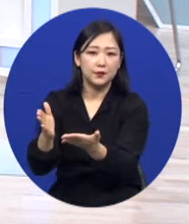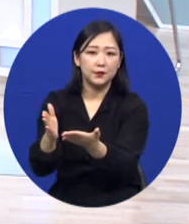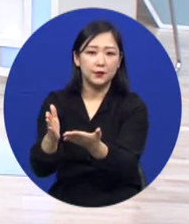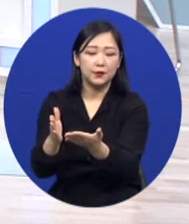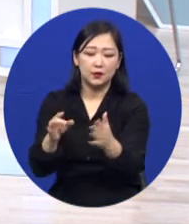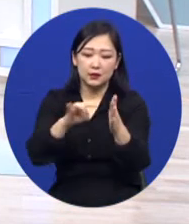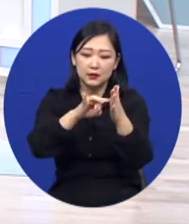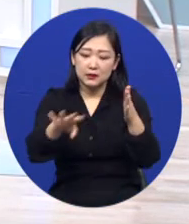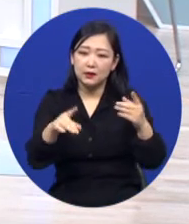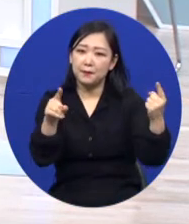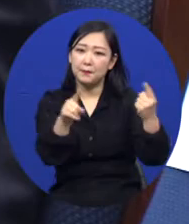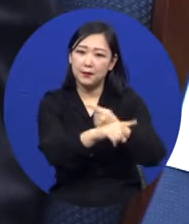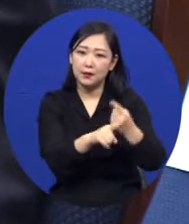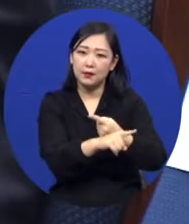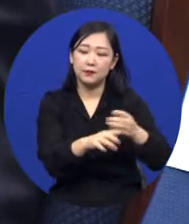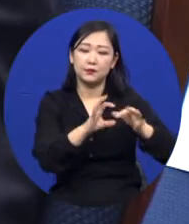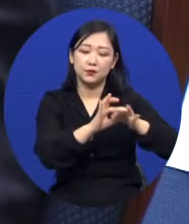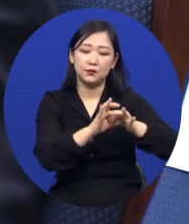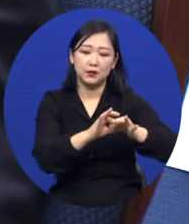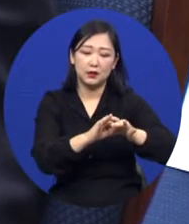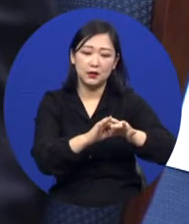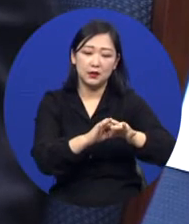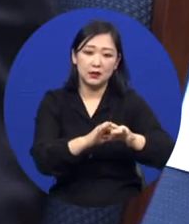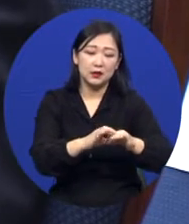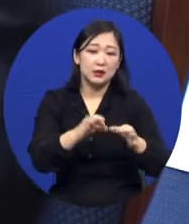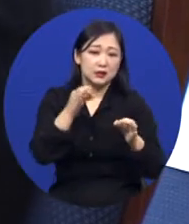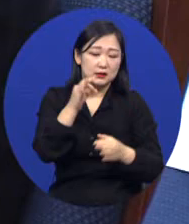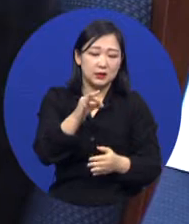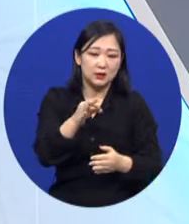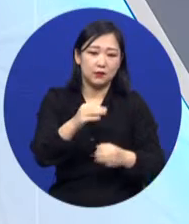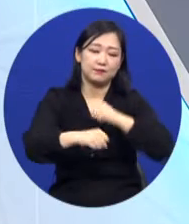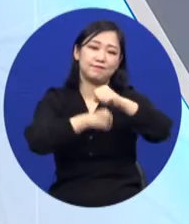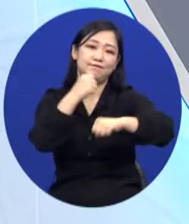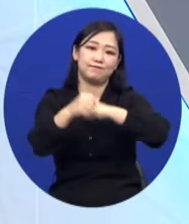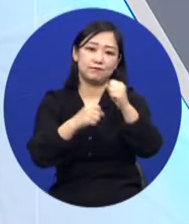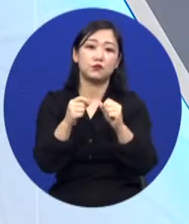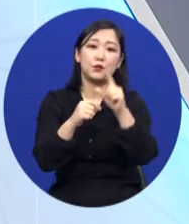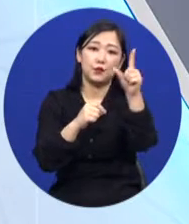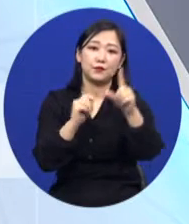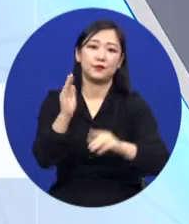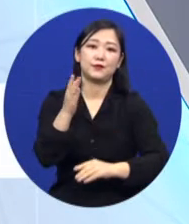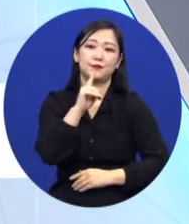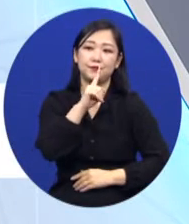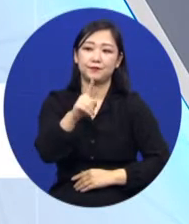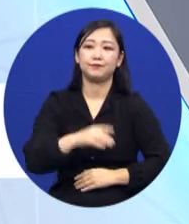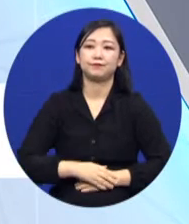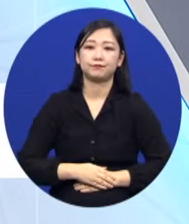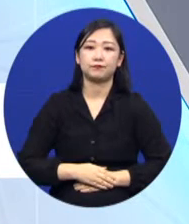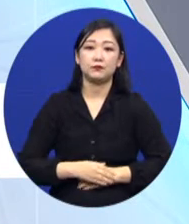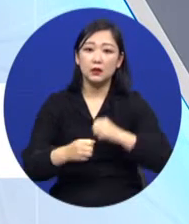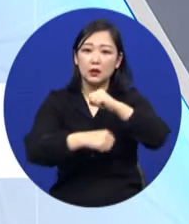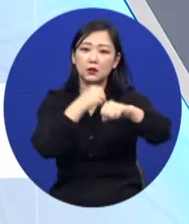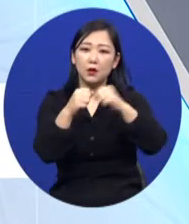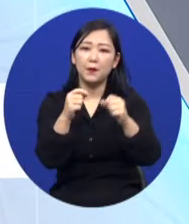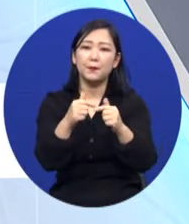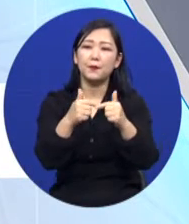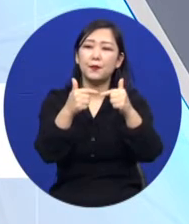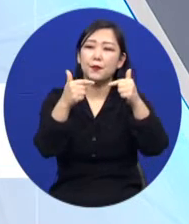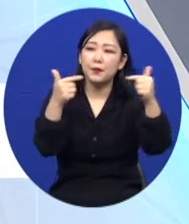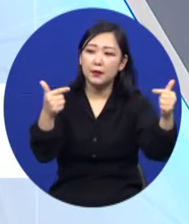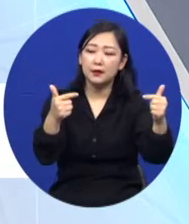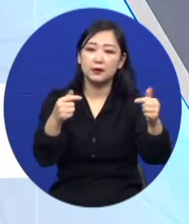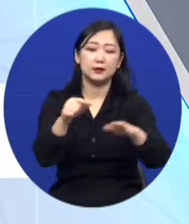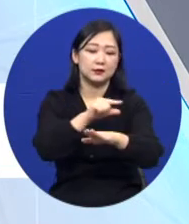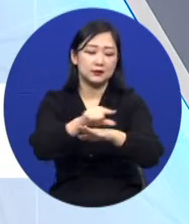세제 개편을 통한 재정의 자율성을 높여야 한다고 강조했습니다. 자율성을 확대해 주는 것이 결국